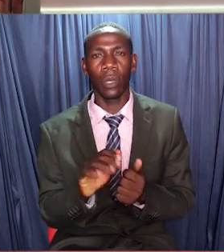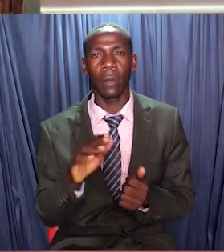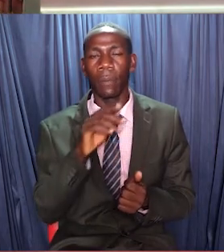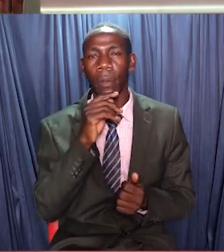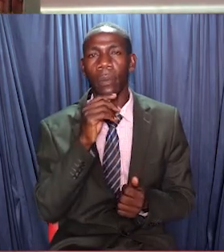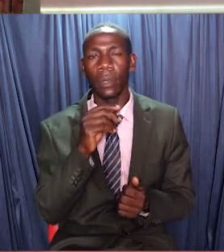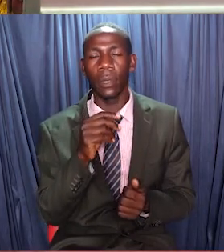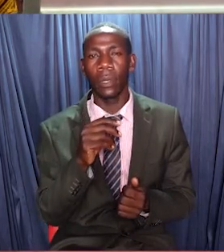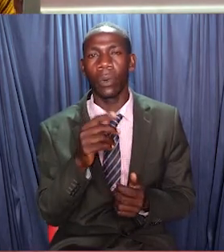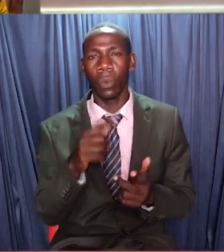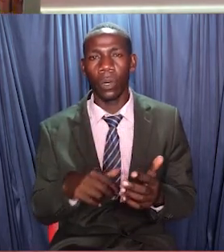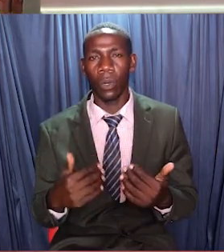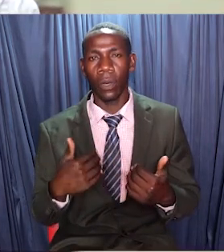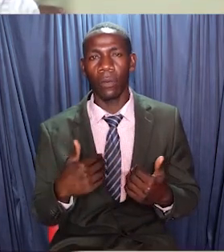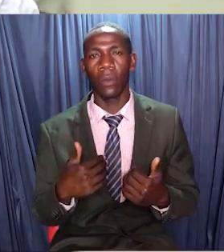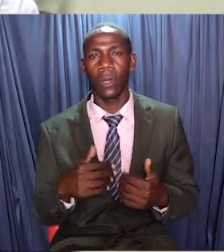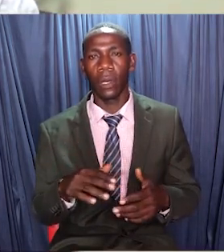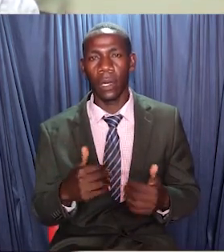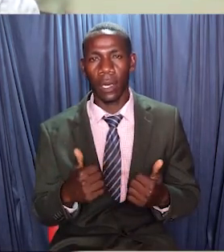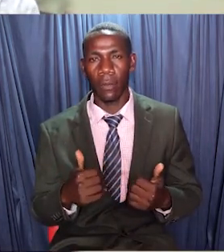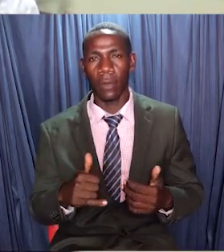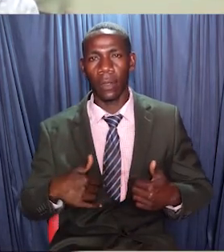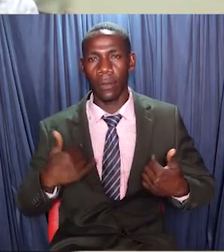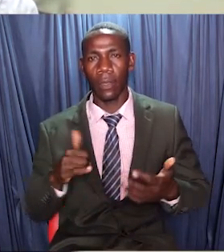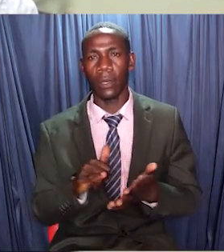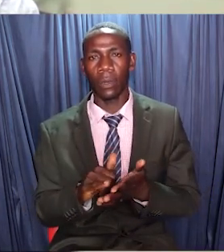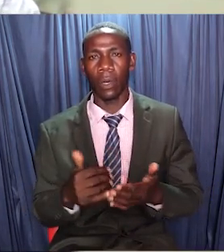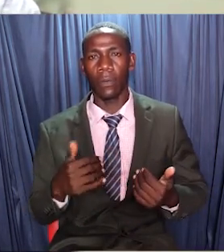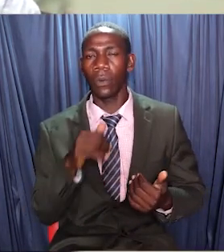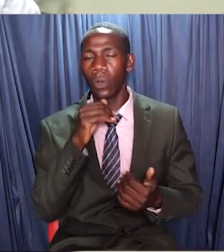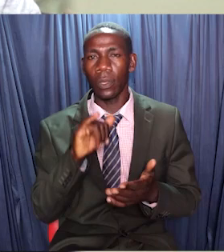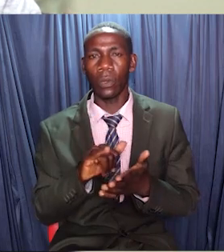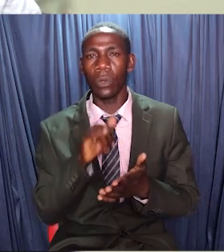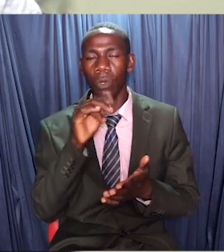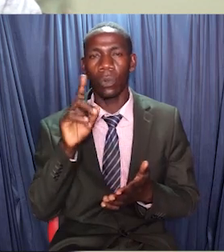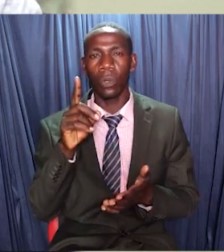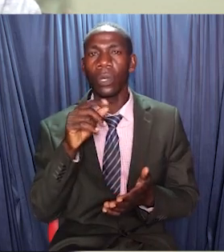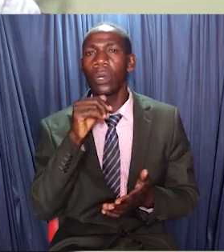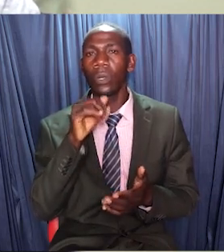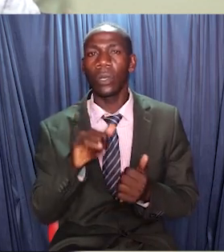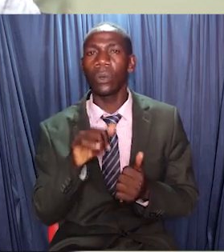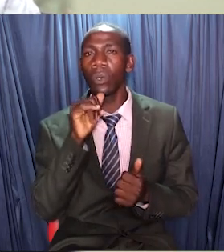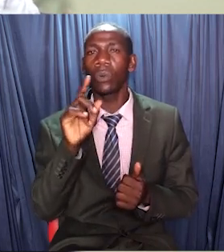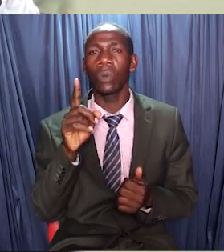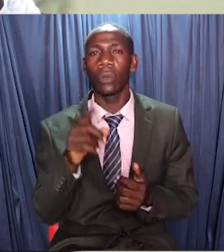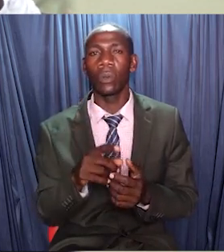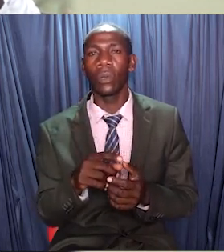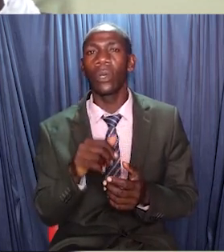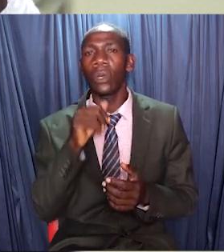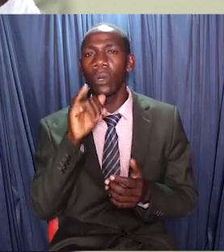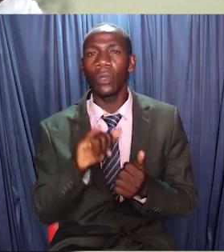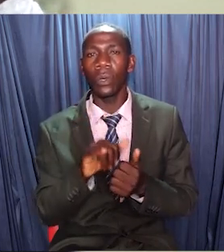by the parents? Hali ulizonazo. The conditions you have. Maisha ulionayo. The life you have. Si kwamba hukuonywa. It doesn't mean you are not warned. Si kwamba hukukanywa. It doesn't mean you are not. Si